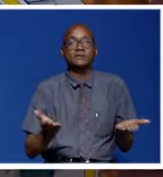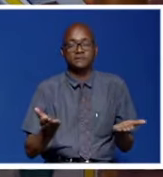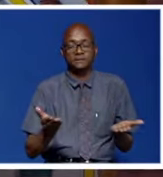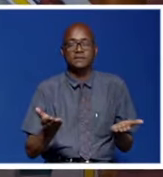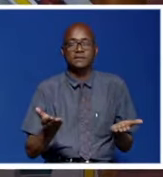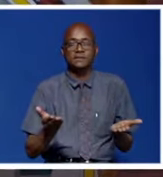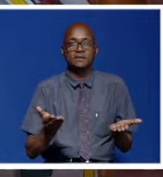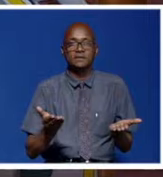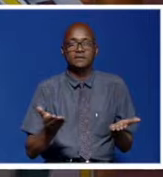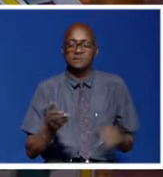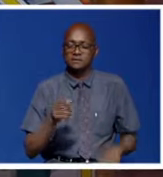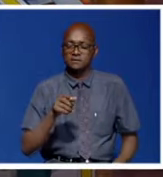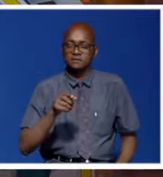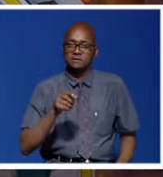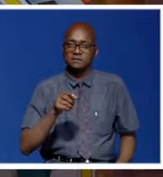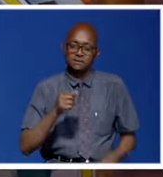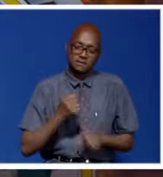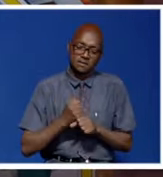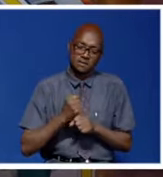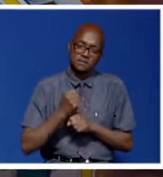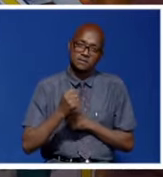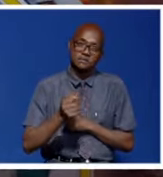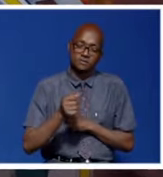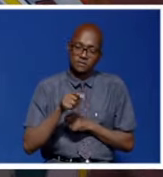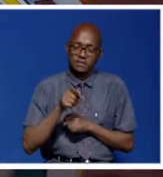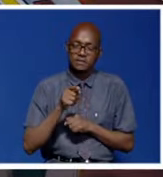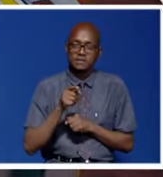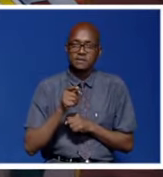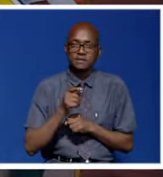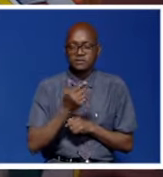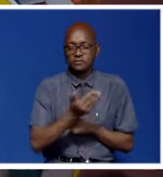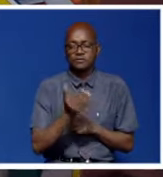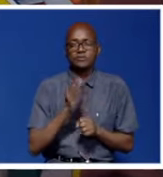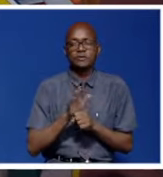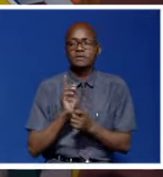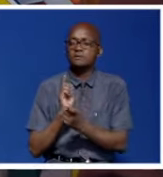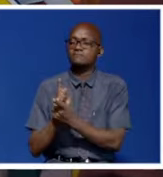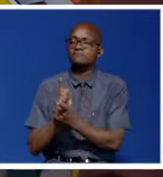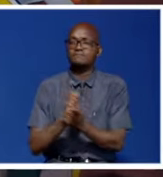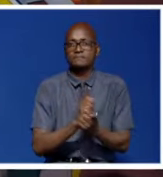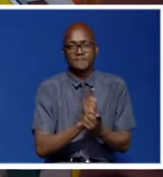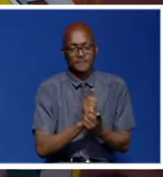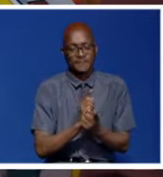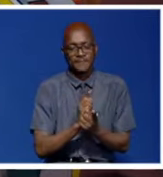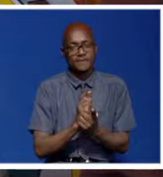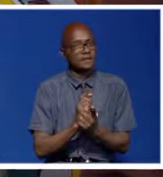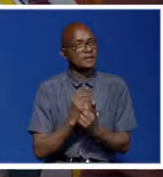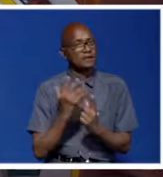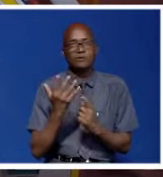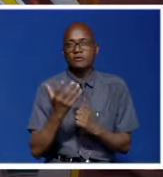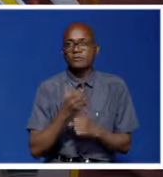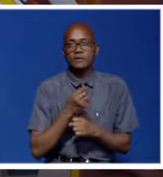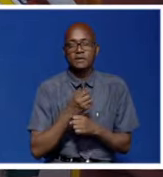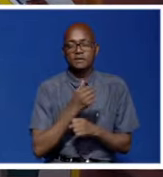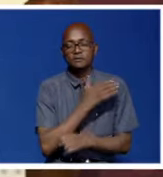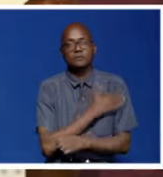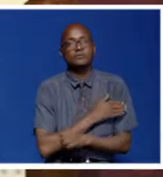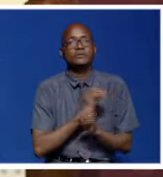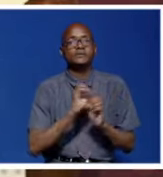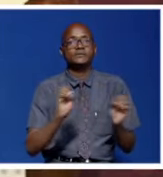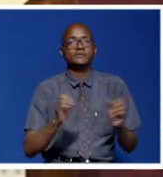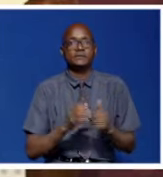hii inafika kwa watoto wengi zaidi ambao hawajapata bahati ya kupata huduma